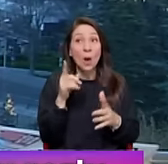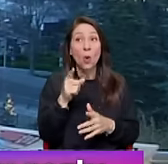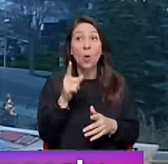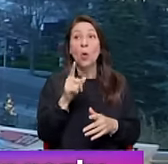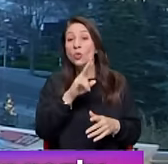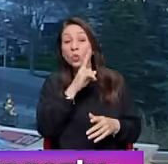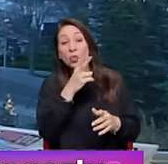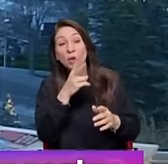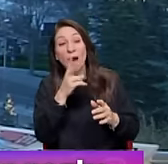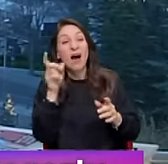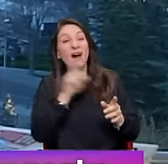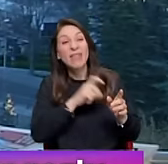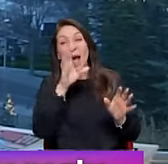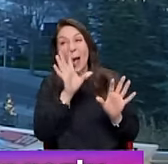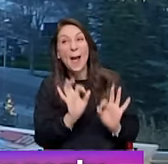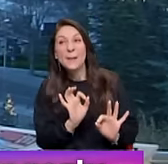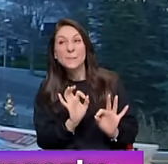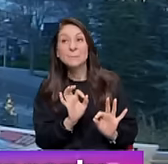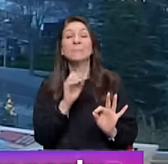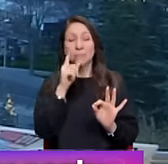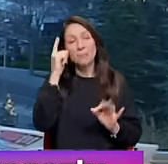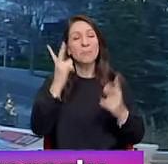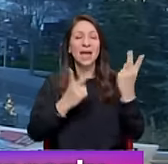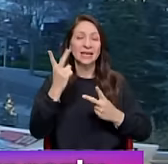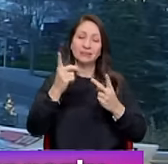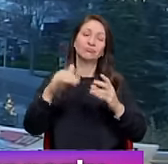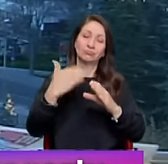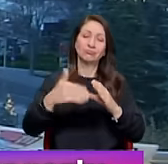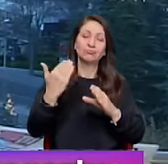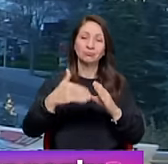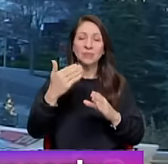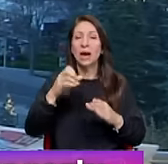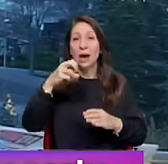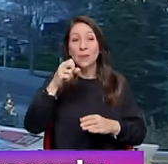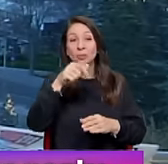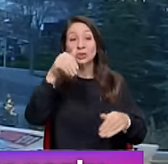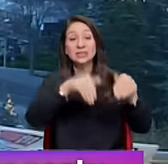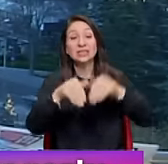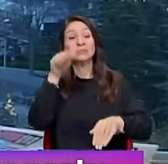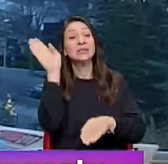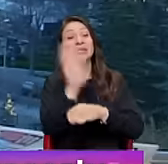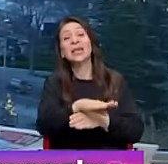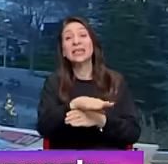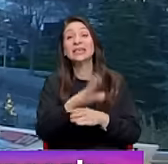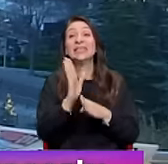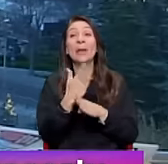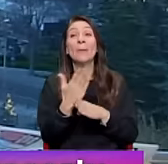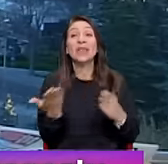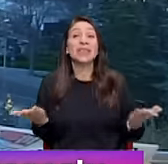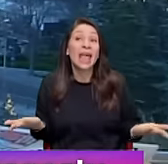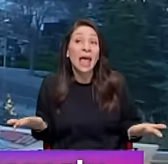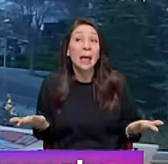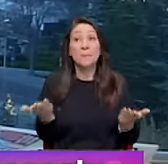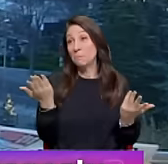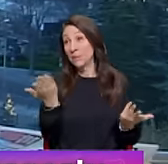günah keçisi kim? Belki sizler mesajlarınızla AK Parti'ye bu seçim yenilgisinin sebebi ne